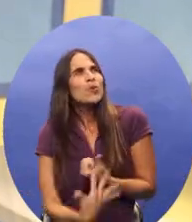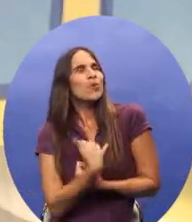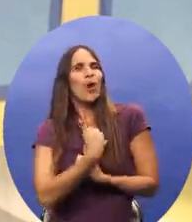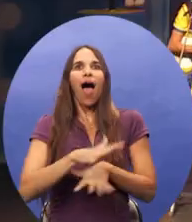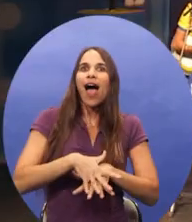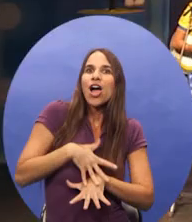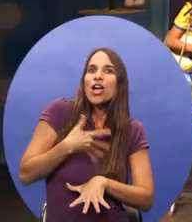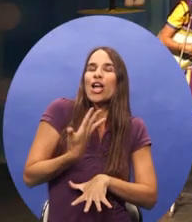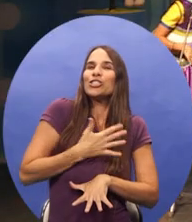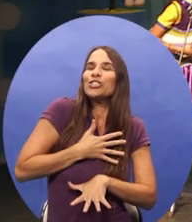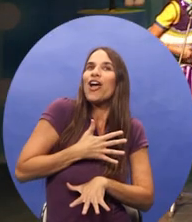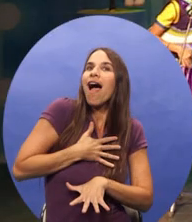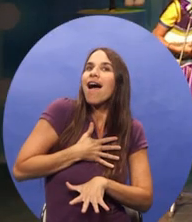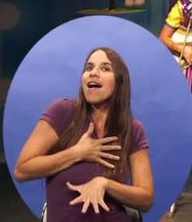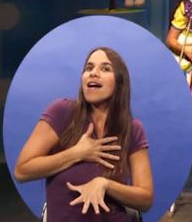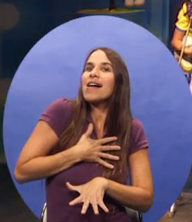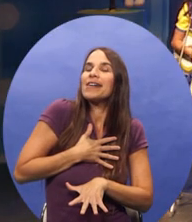לי הרגשה.